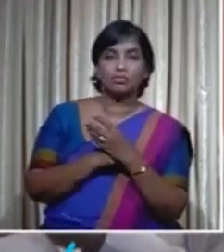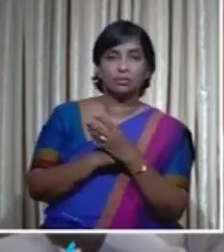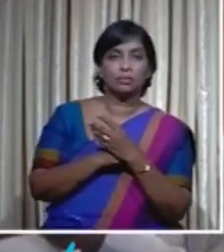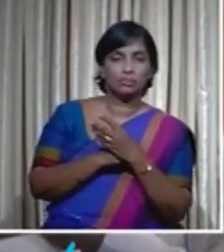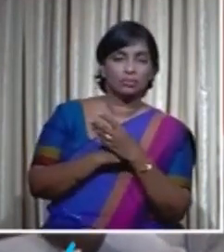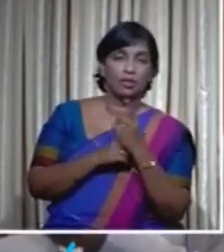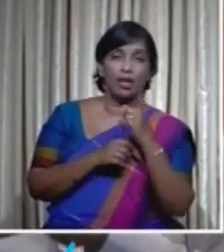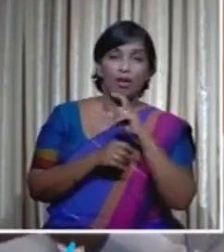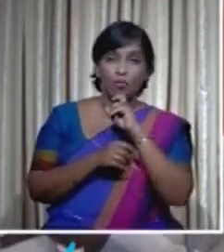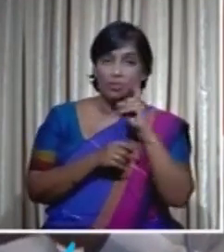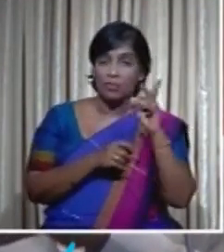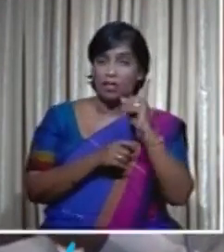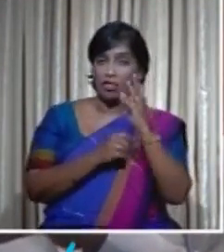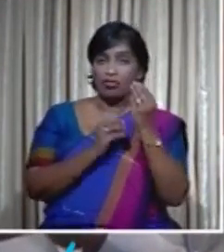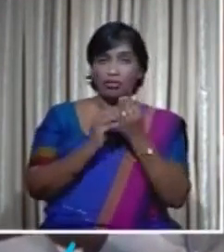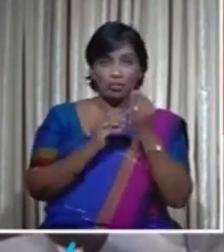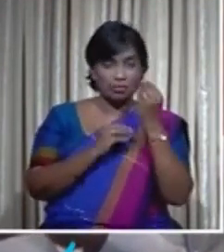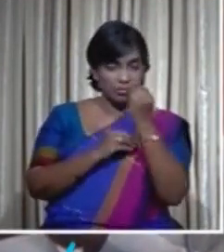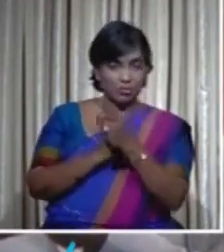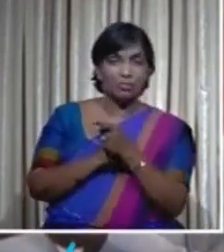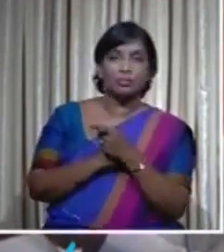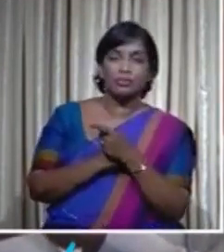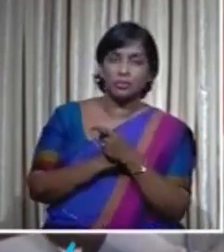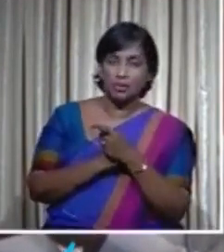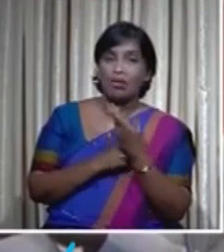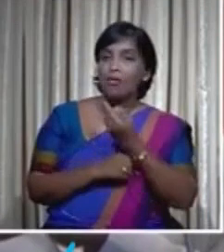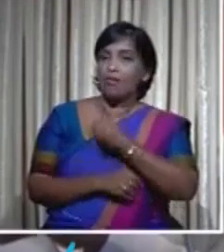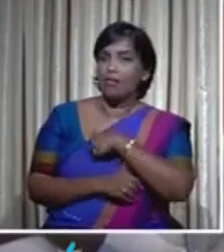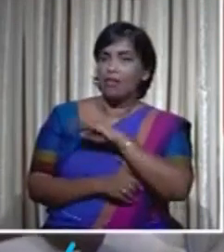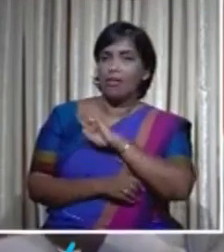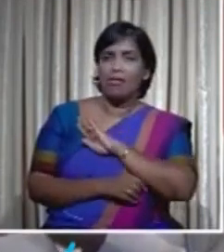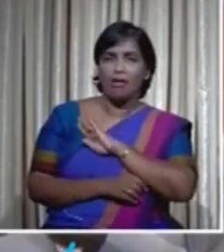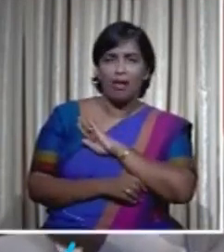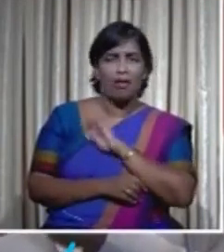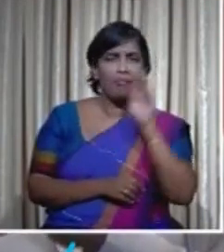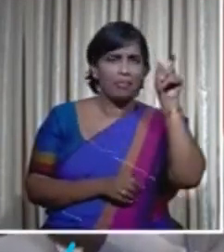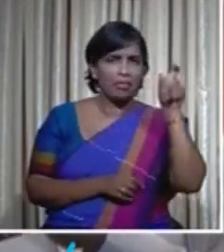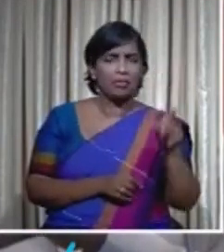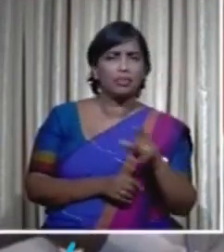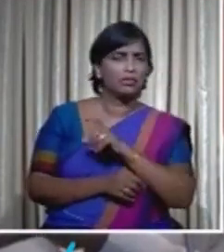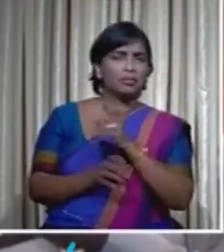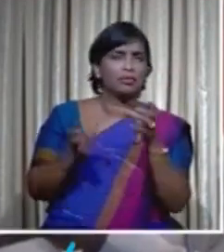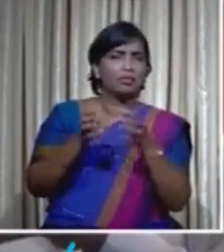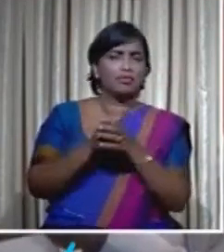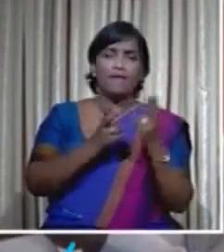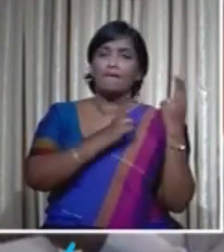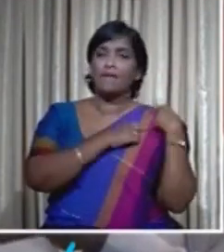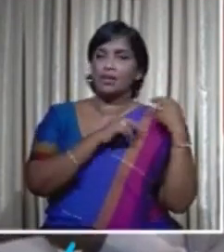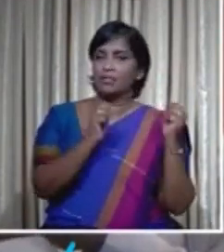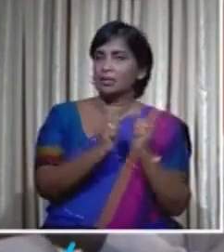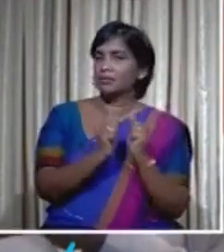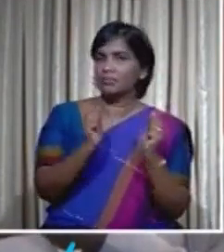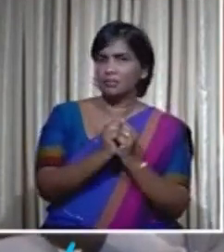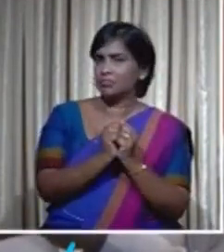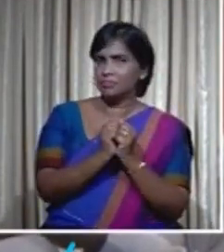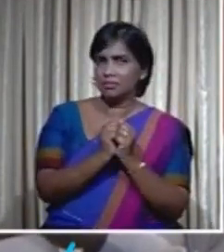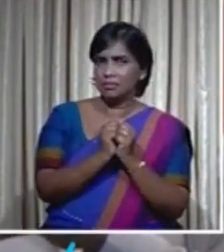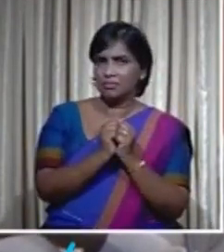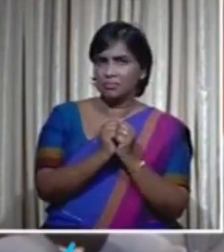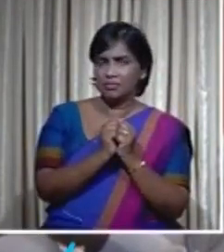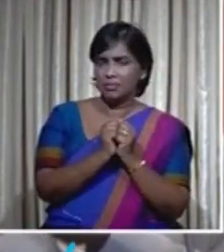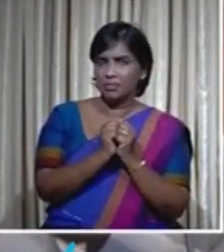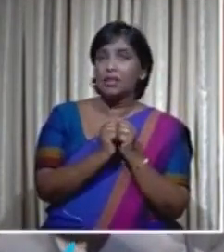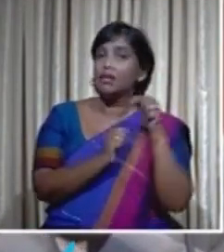குறிப்பிடுகின்றார் மாவீரர் துயிலமில்லங்களுக்கு செல்ல வேண்டும் என்று நீங்கள் கேட்கிறீர்கள் ஆனால் போதை வஸ்துக்களுக்கு எதிராக ஏன் நீங்கள்